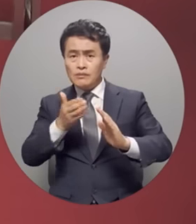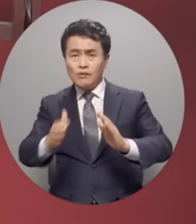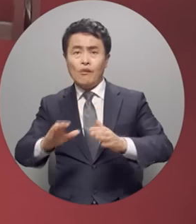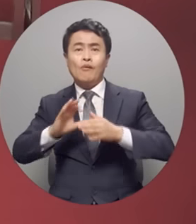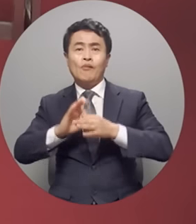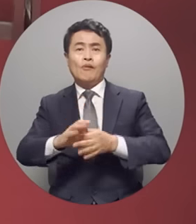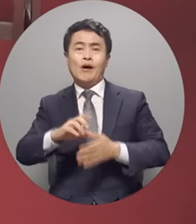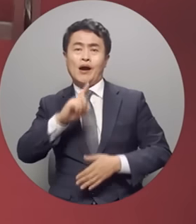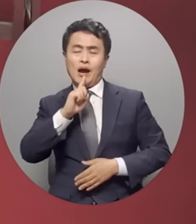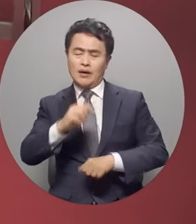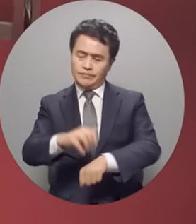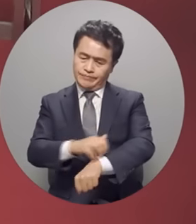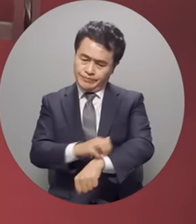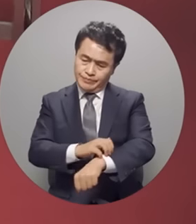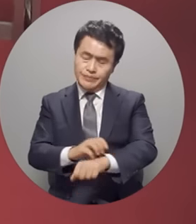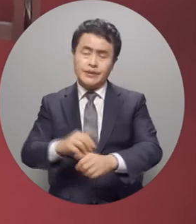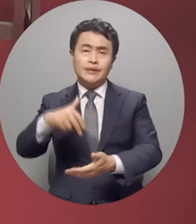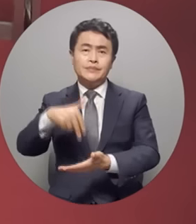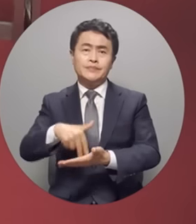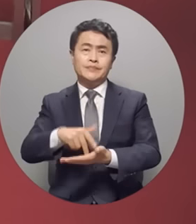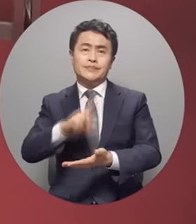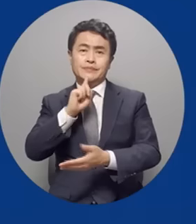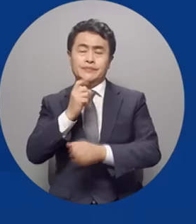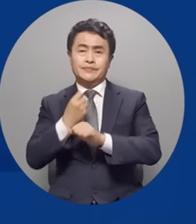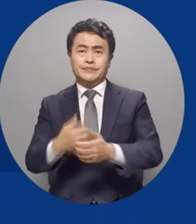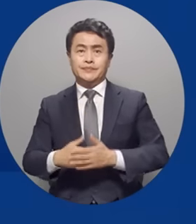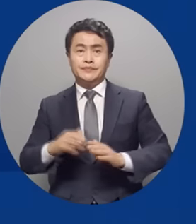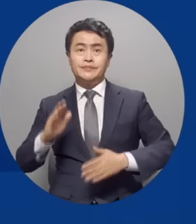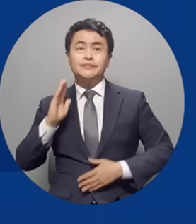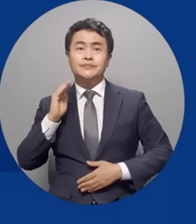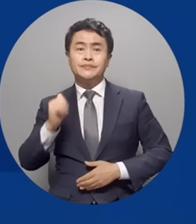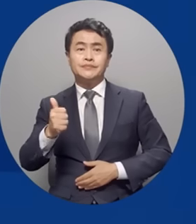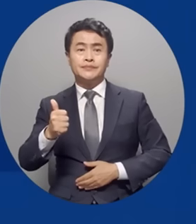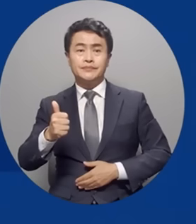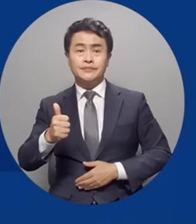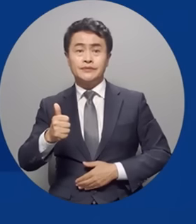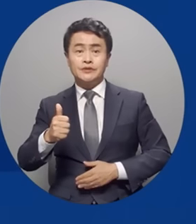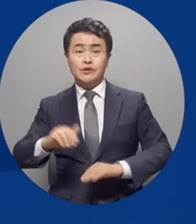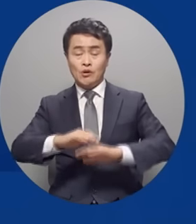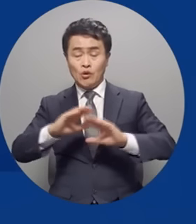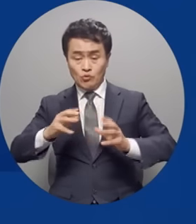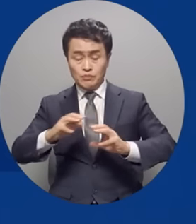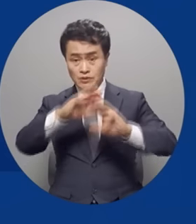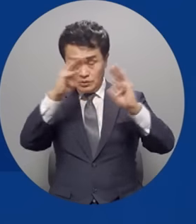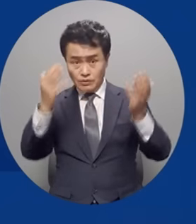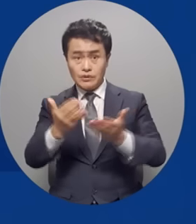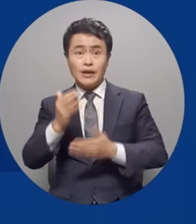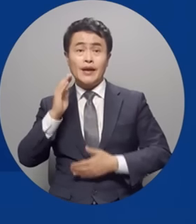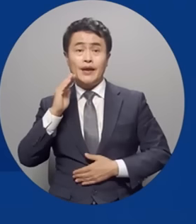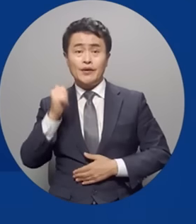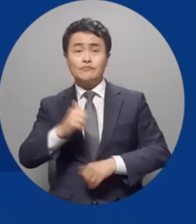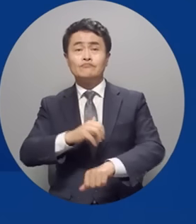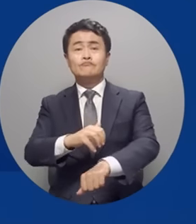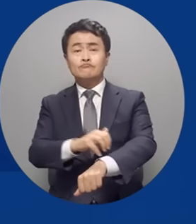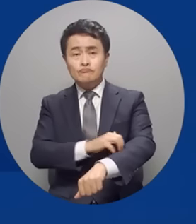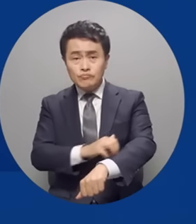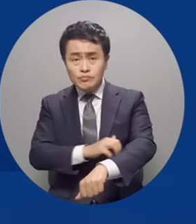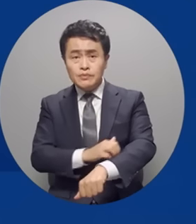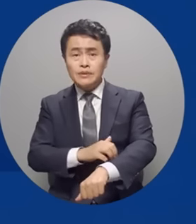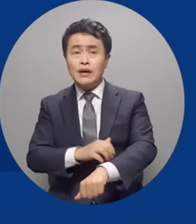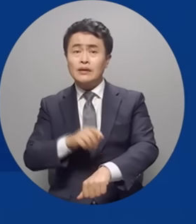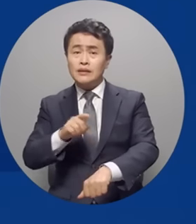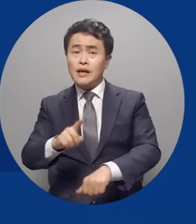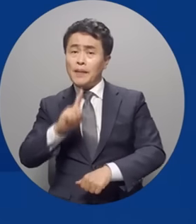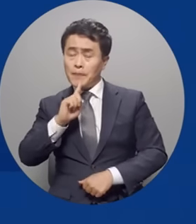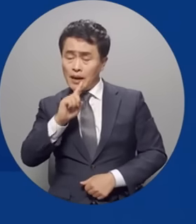관계라며 불편한 기을 드러냈습니다 대통 국민전체 대통이 불편한 그